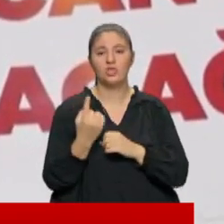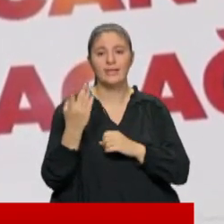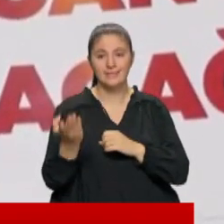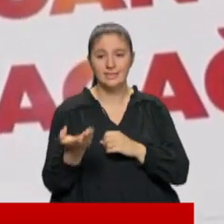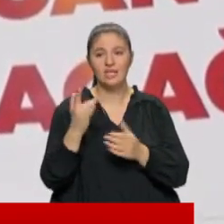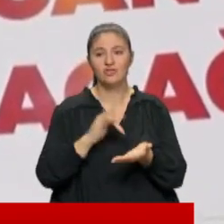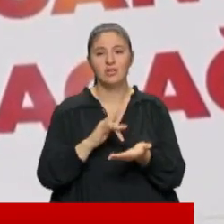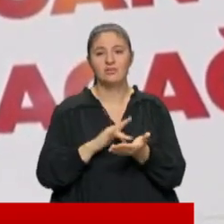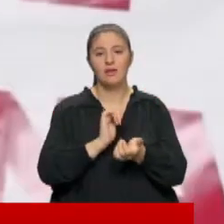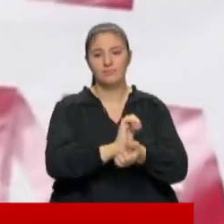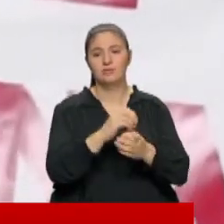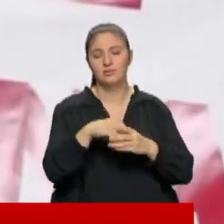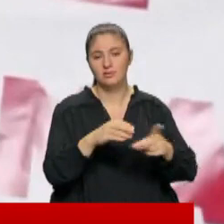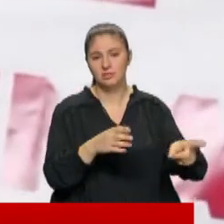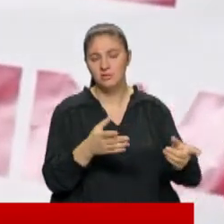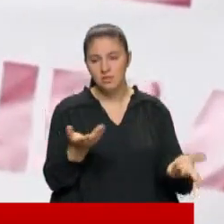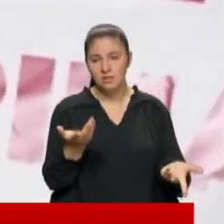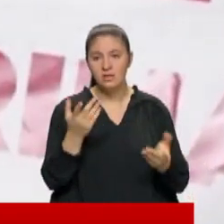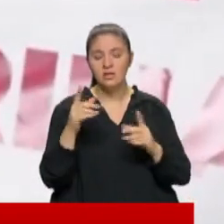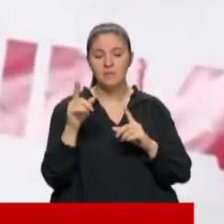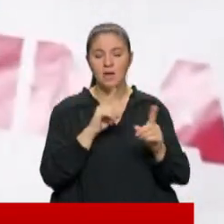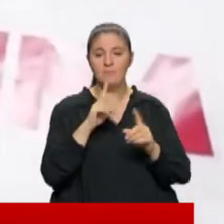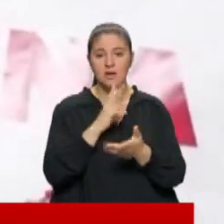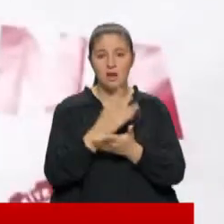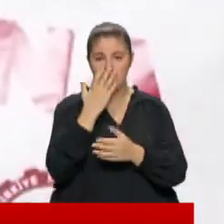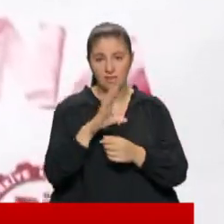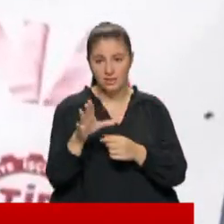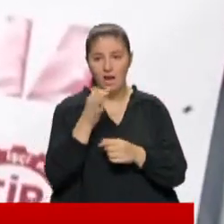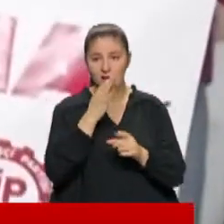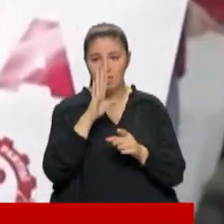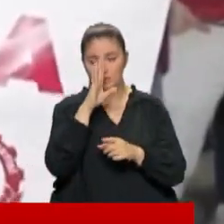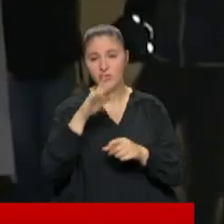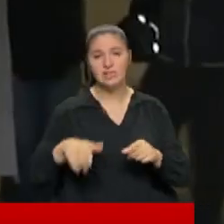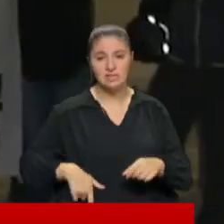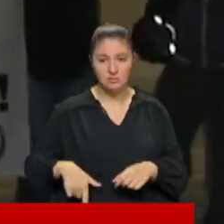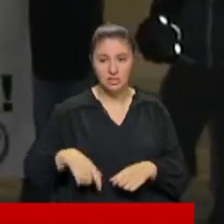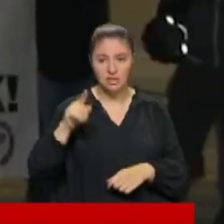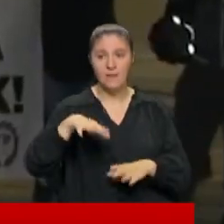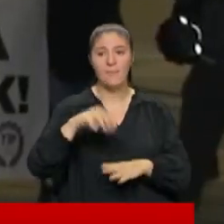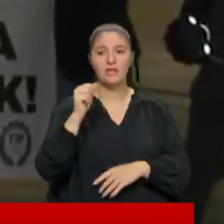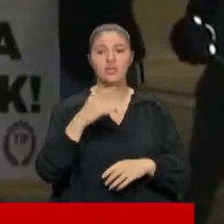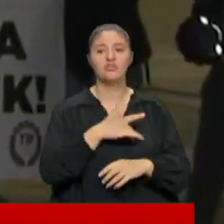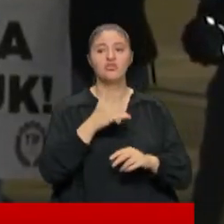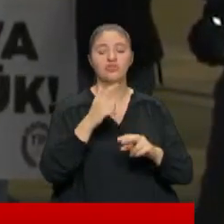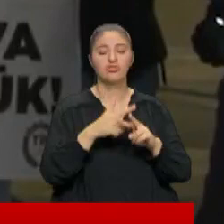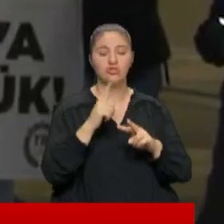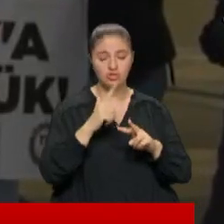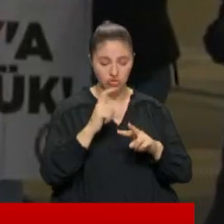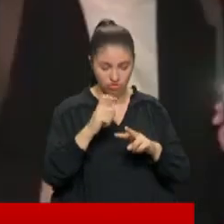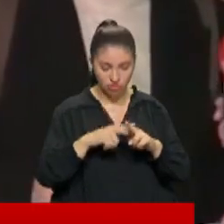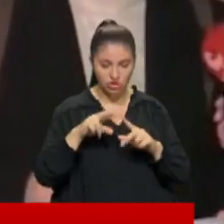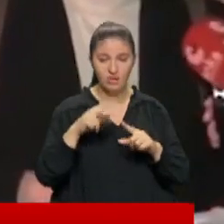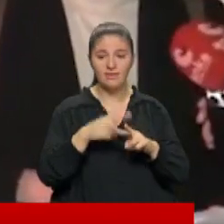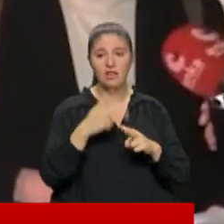şekilde cezaevindedir. Anayasa Mahkemesi'nin kararı beklenirken Ankara, İstanbul ve İzmir'de meydanlardan Can Atalay'a özgürlük